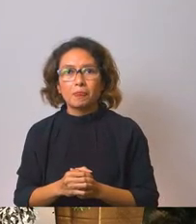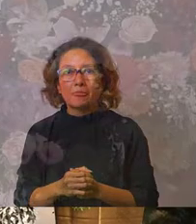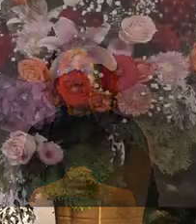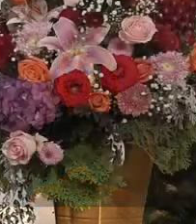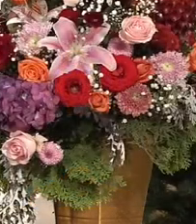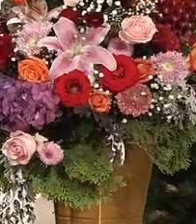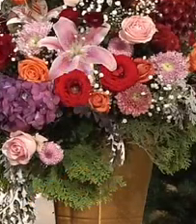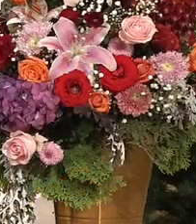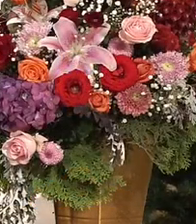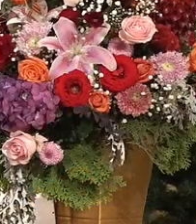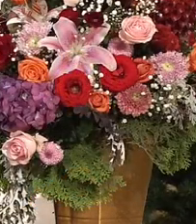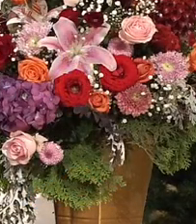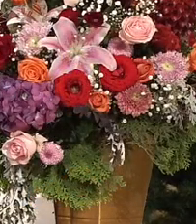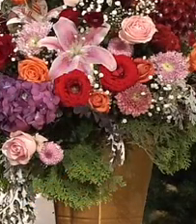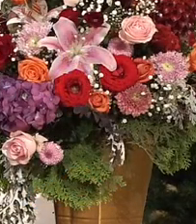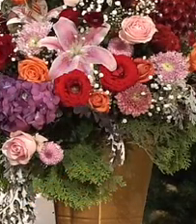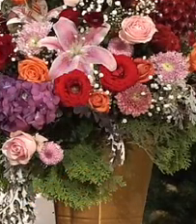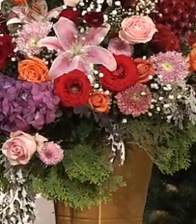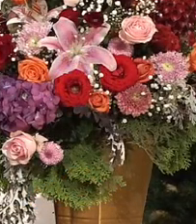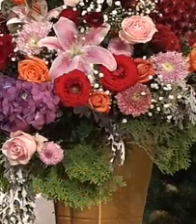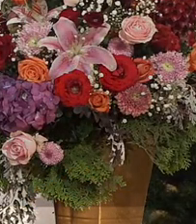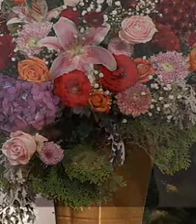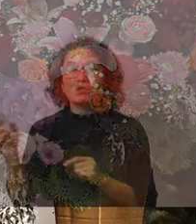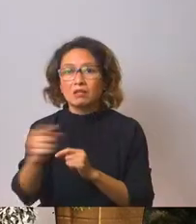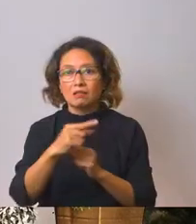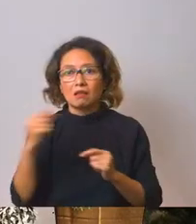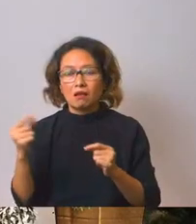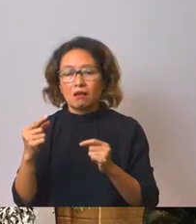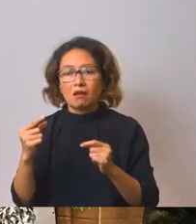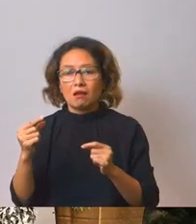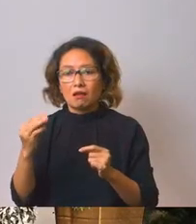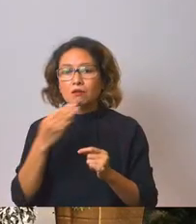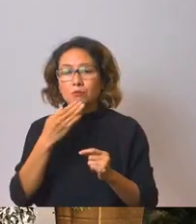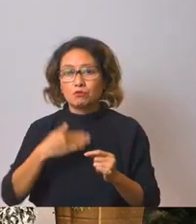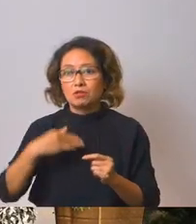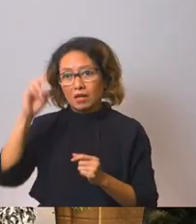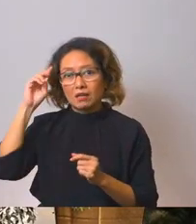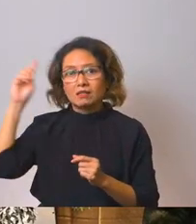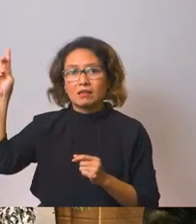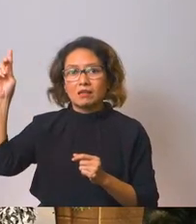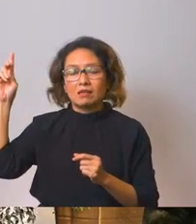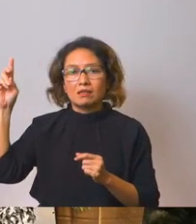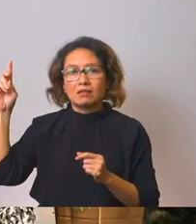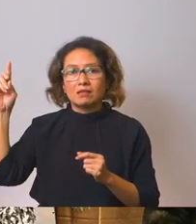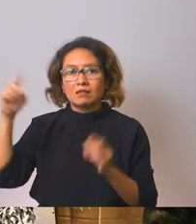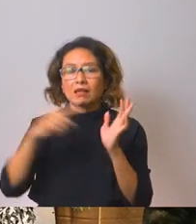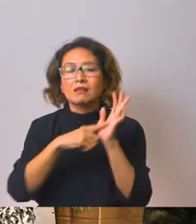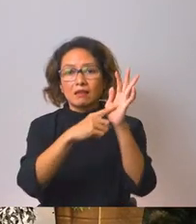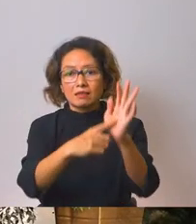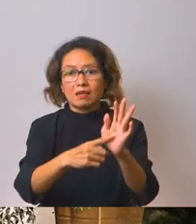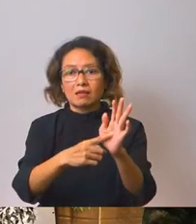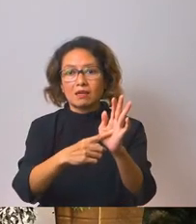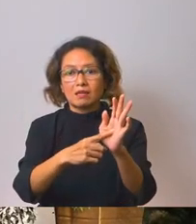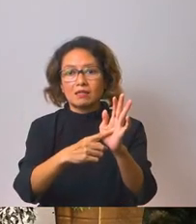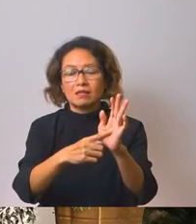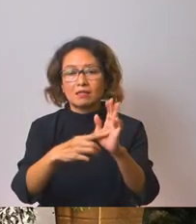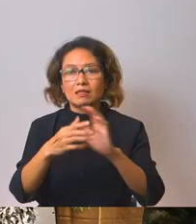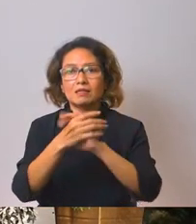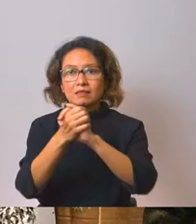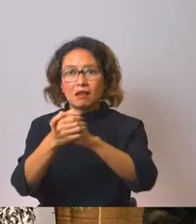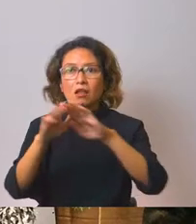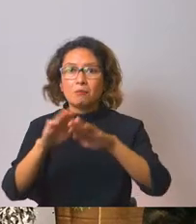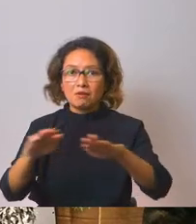Oleh karena kasih dan rahmat-Nya kepada kita, umat kepunyaan-Nya, nyatakanlah salam damai dengan kesungguhan kepada